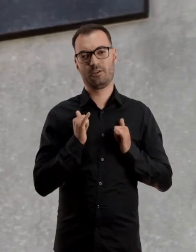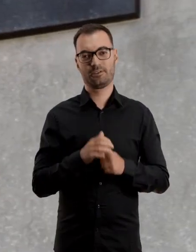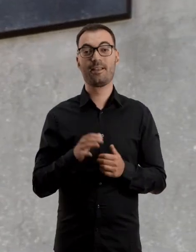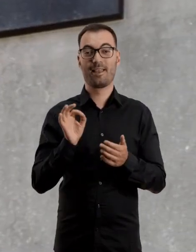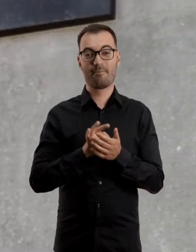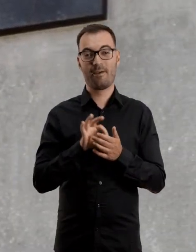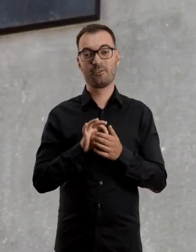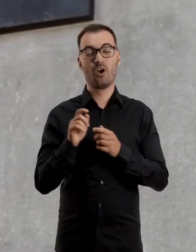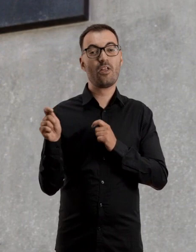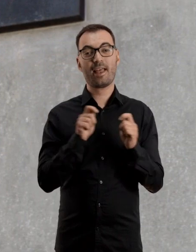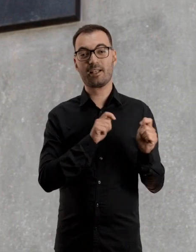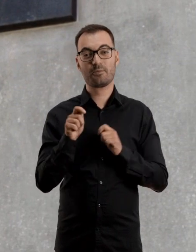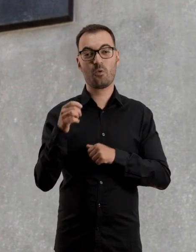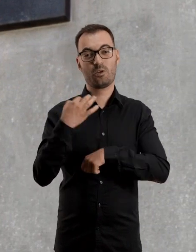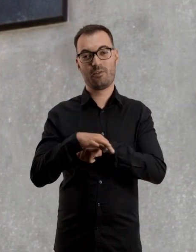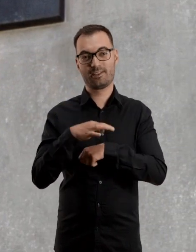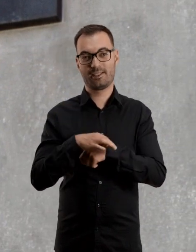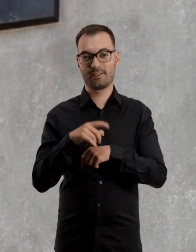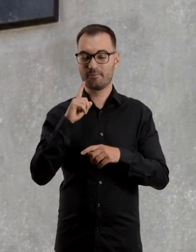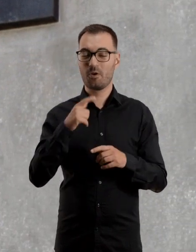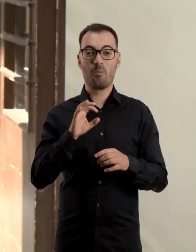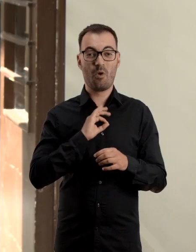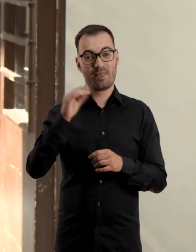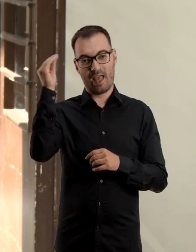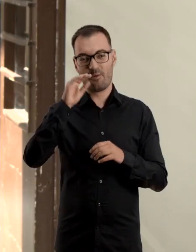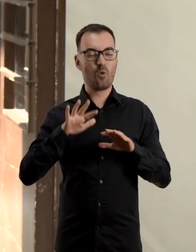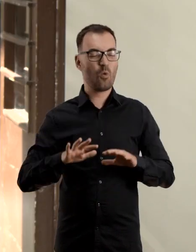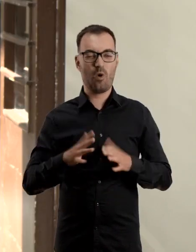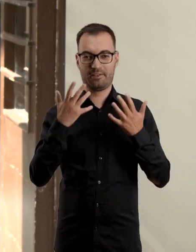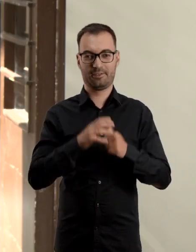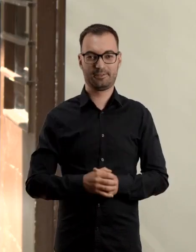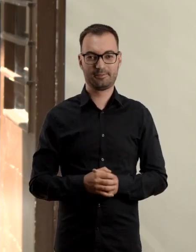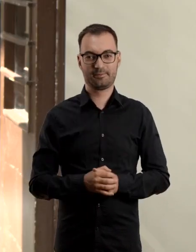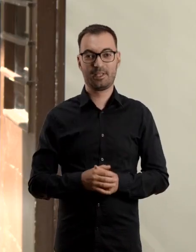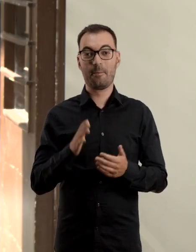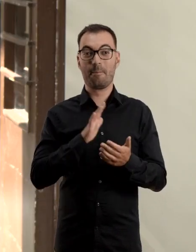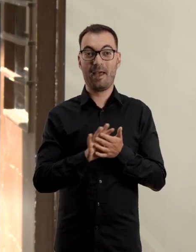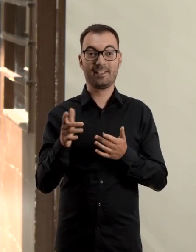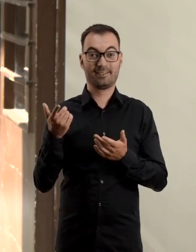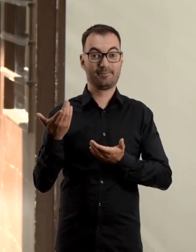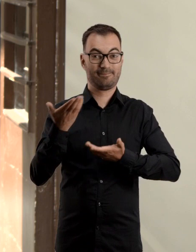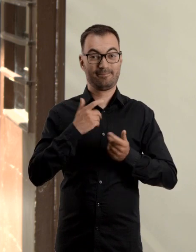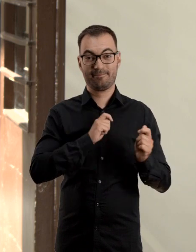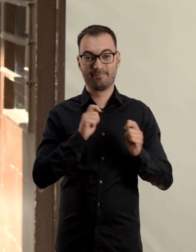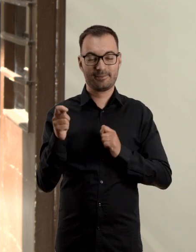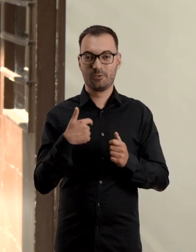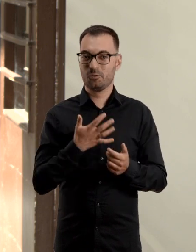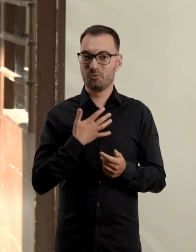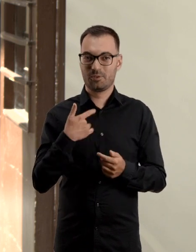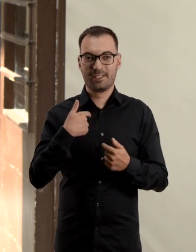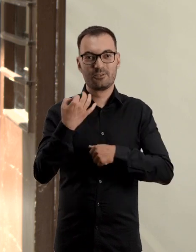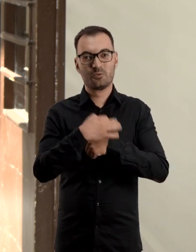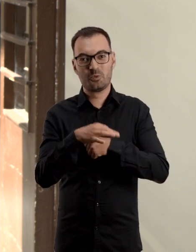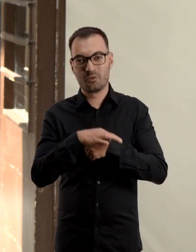pewno transport uniwersytecki bardzo ułatwia mi naukę. Bez tego transportu myślę, że moja